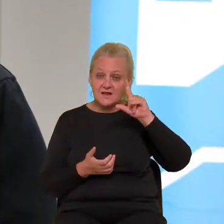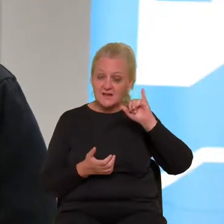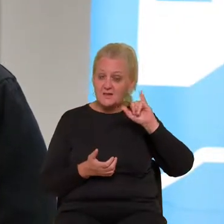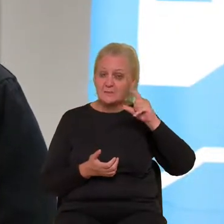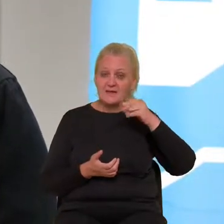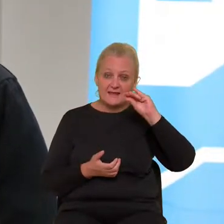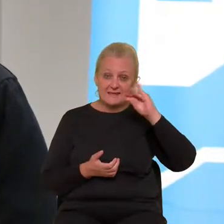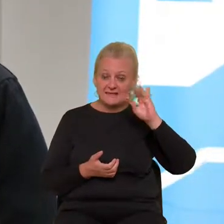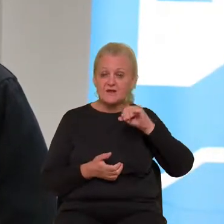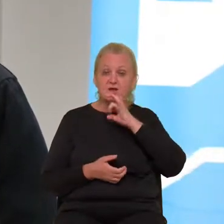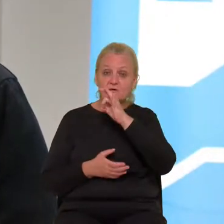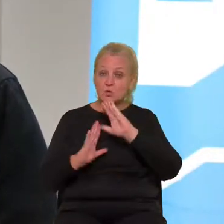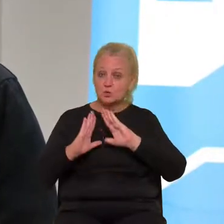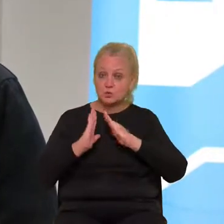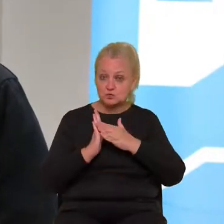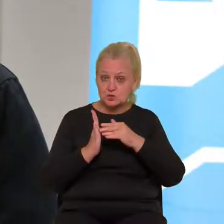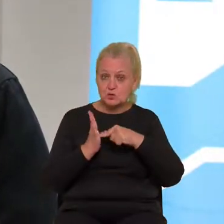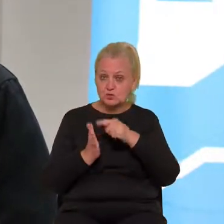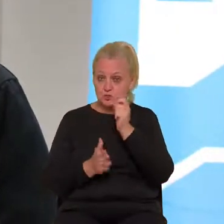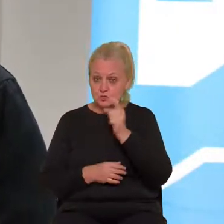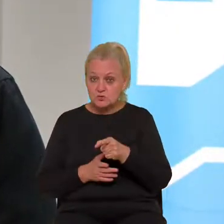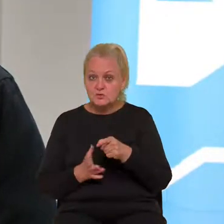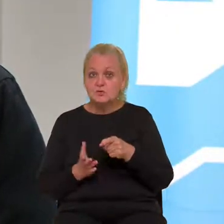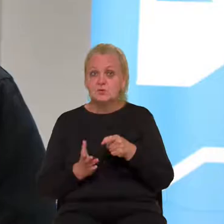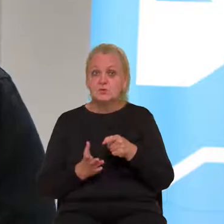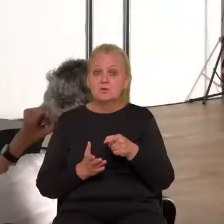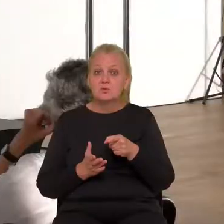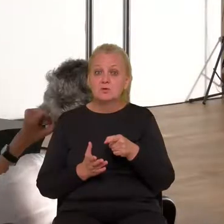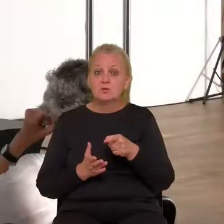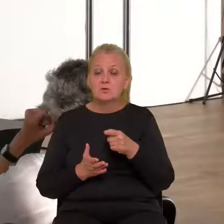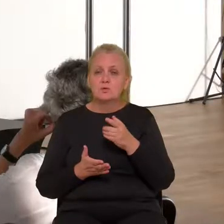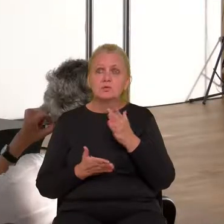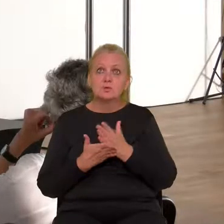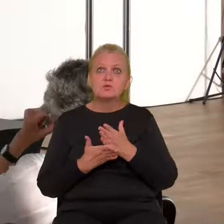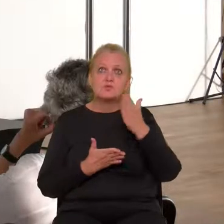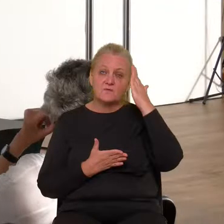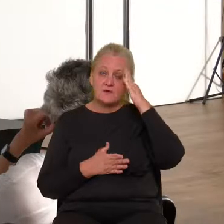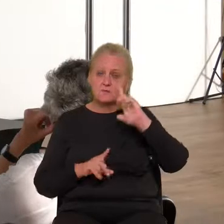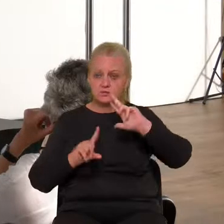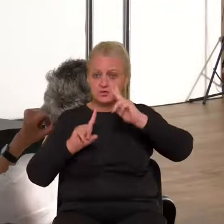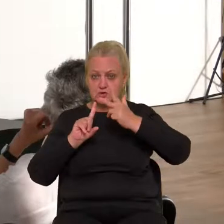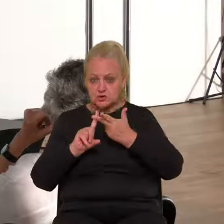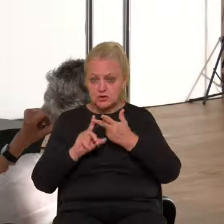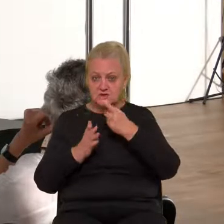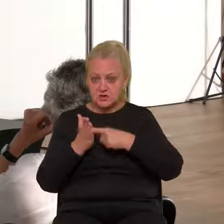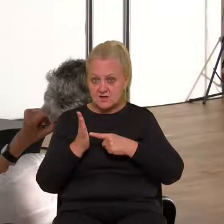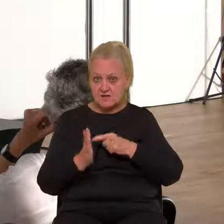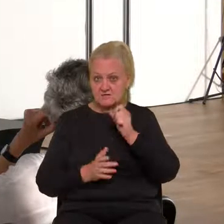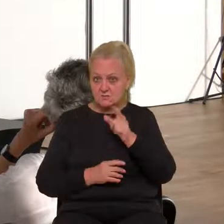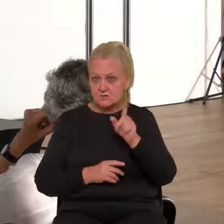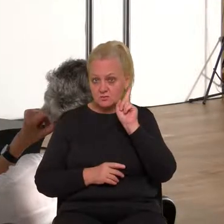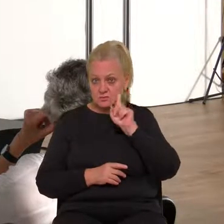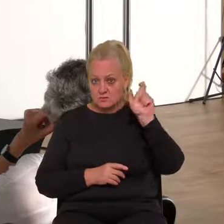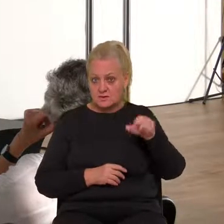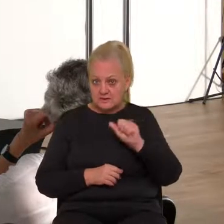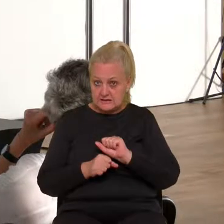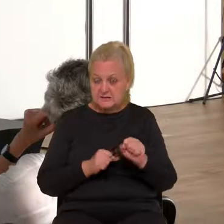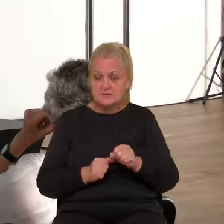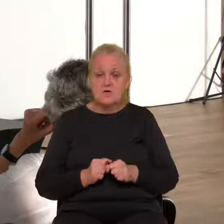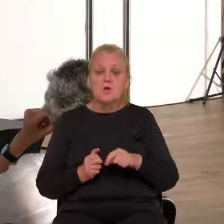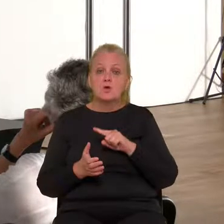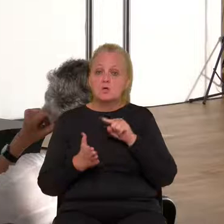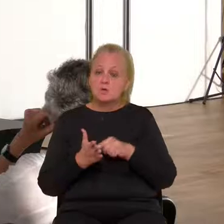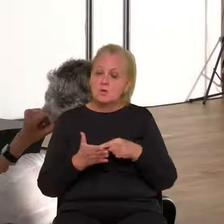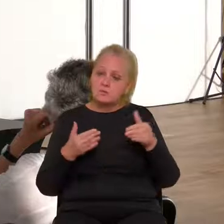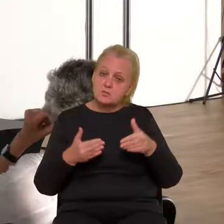w twojej książce, bo to już z tego co wiem trzeci raz, gdzie on się pojawia, to nie jest właśnie